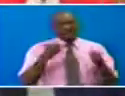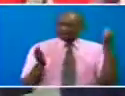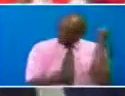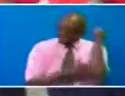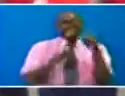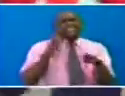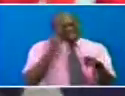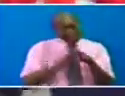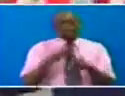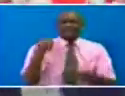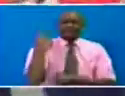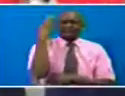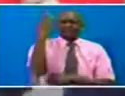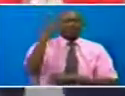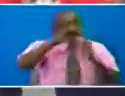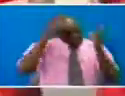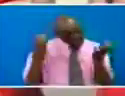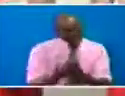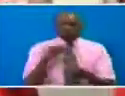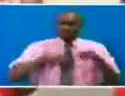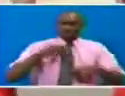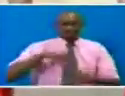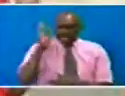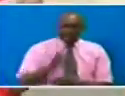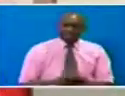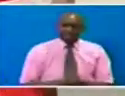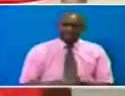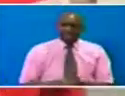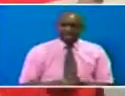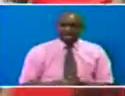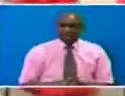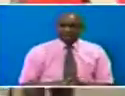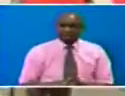kuorodheshwa katika nafasi ya tatu kote ulimwenguni.